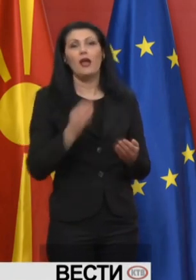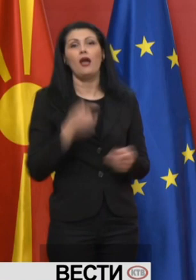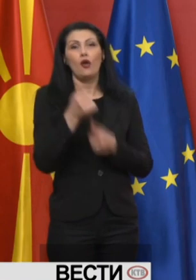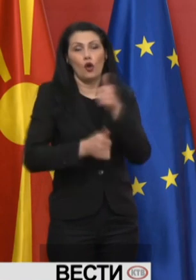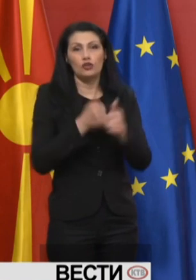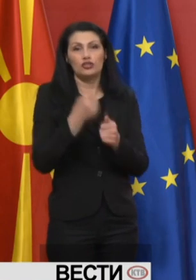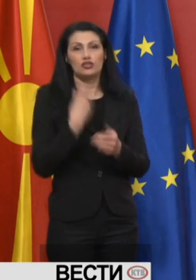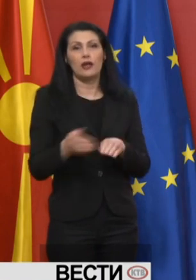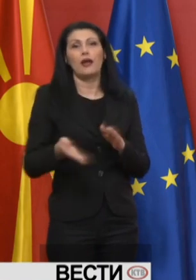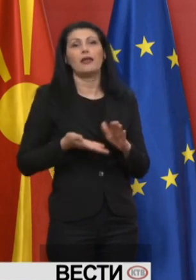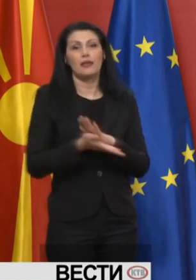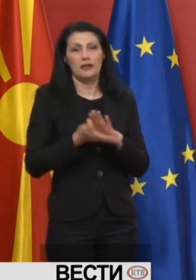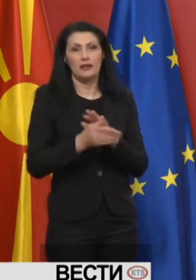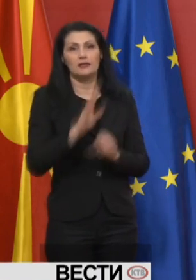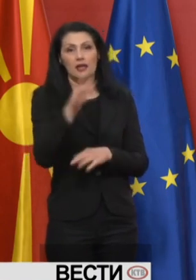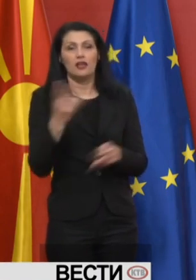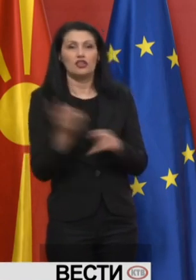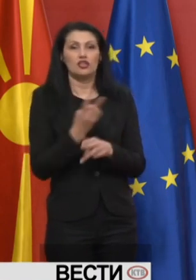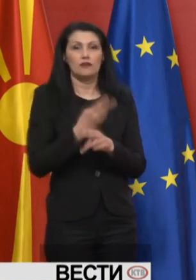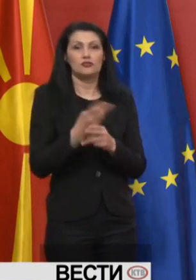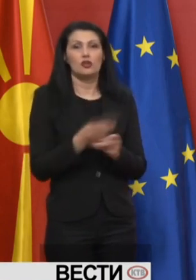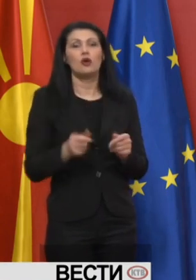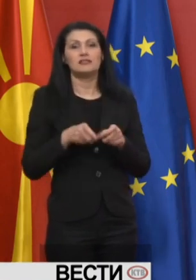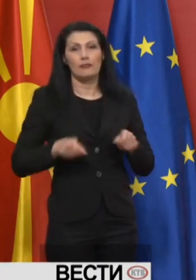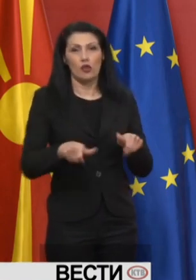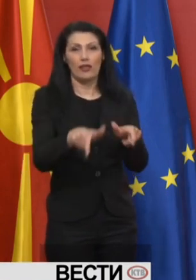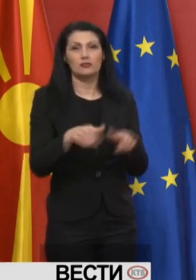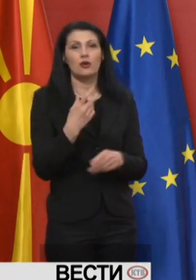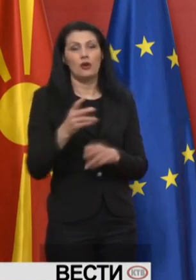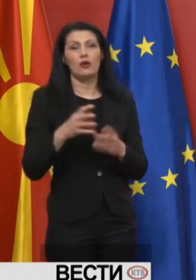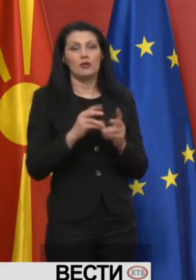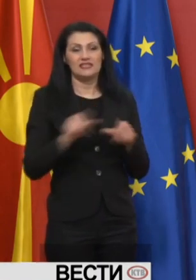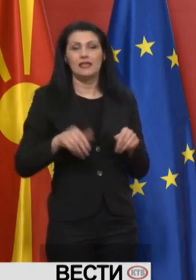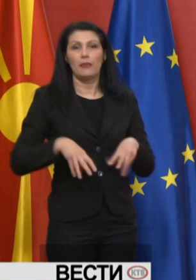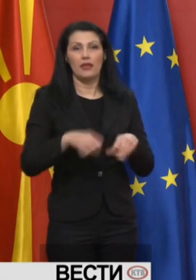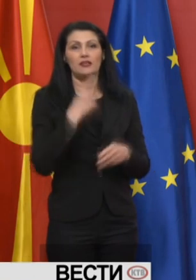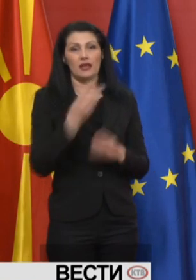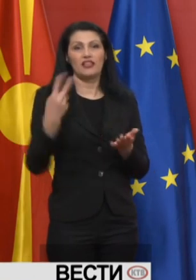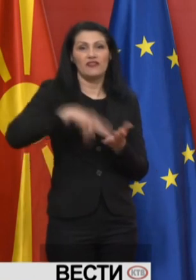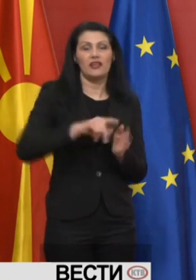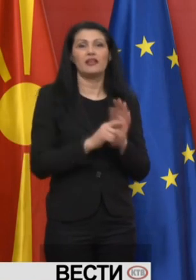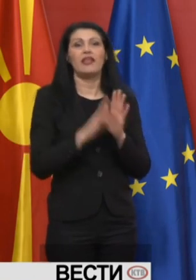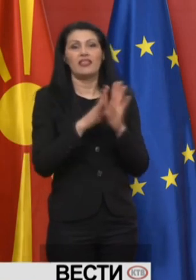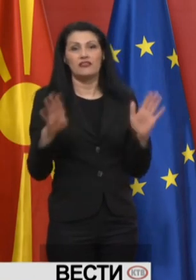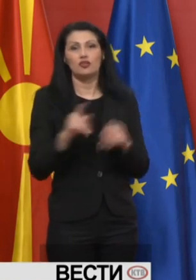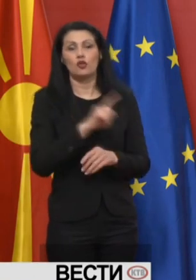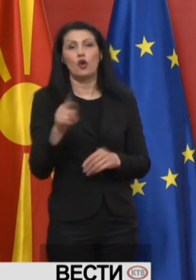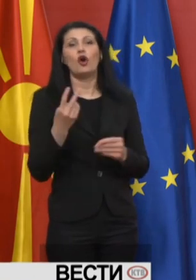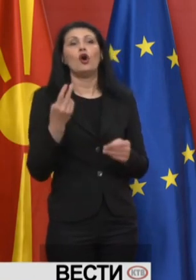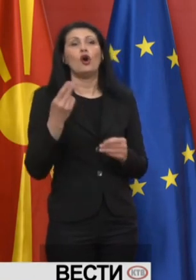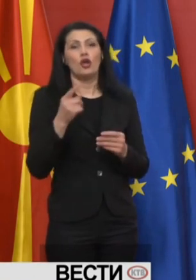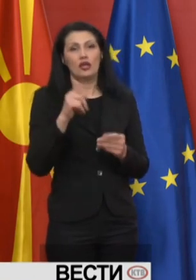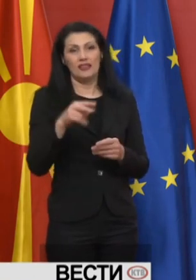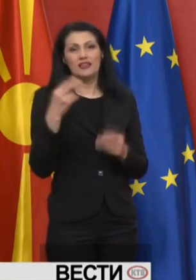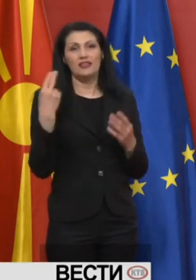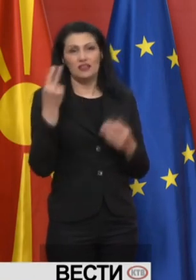годишната закупнина за државно земјоделско земјиште за 2019-та до 12 ноември